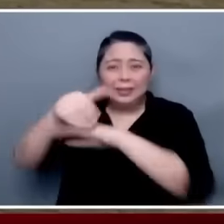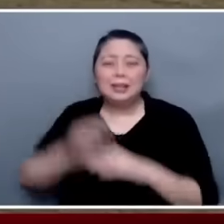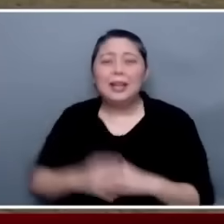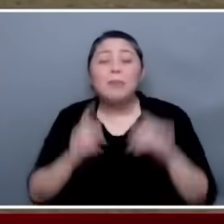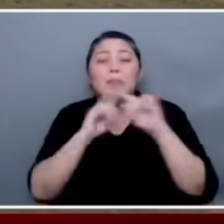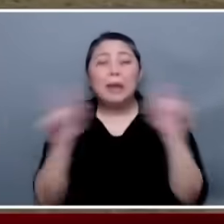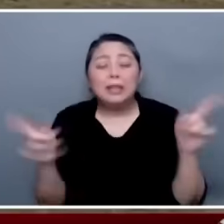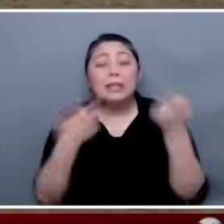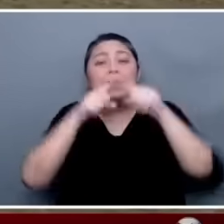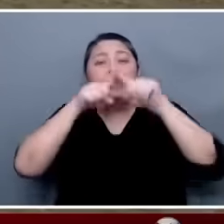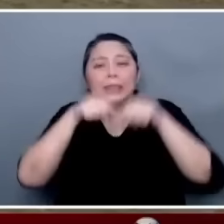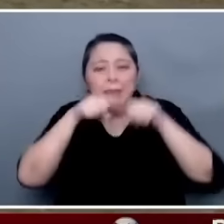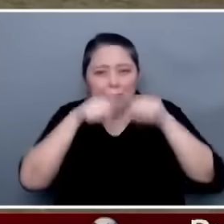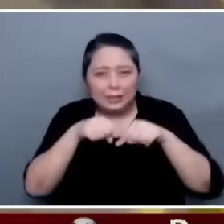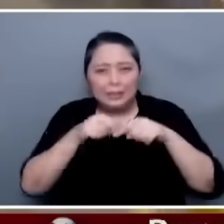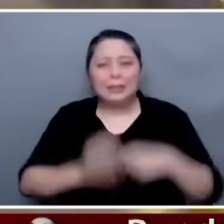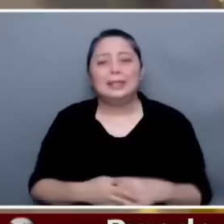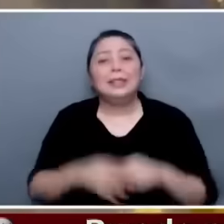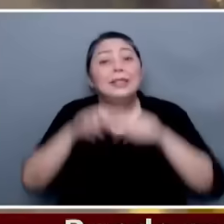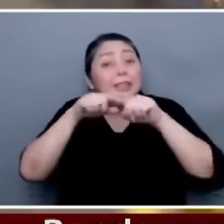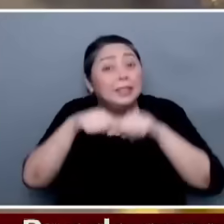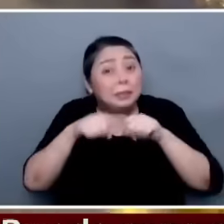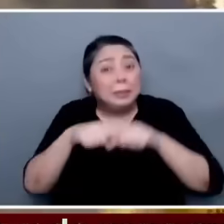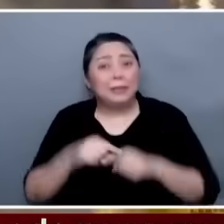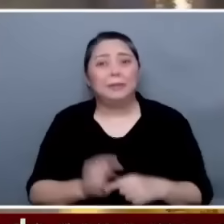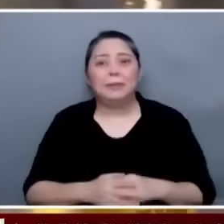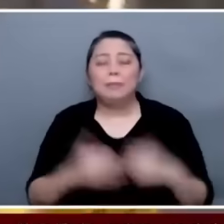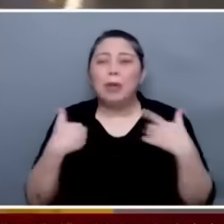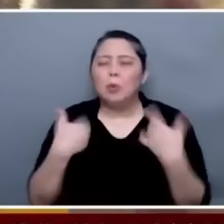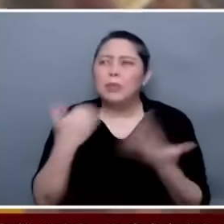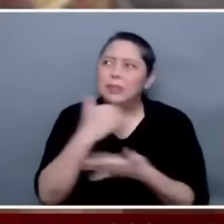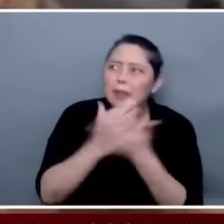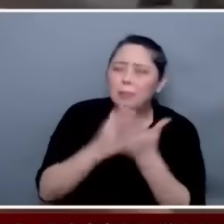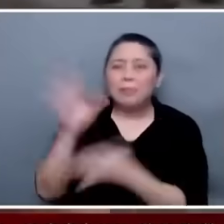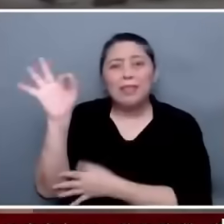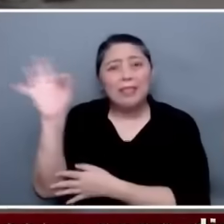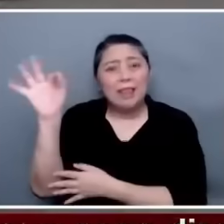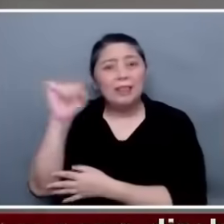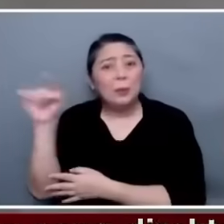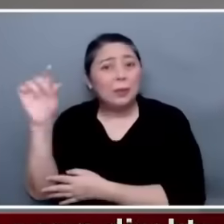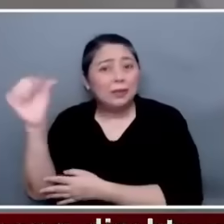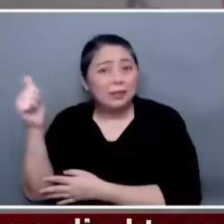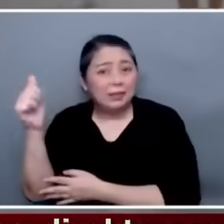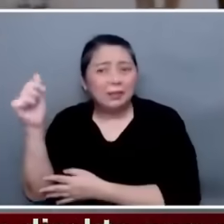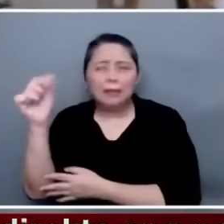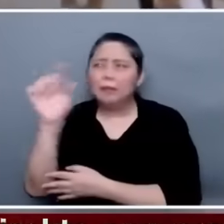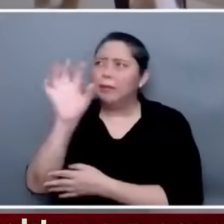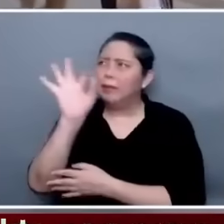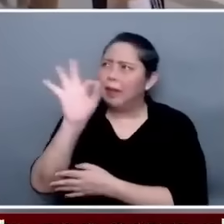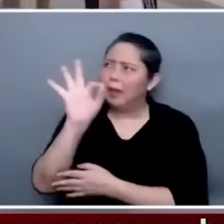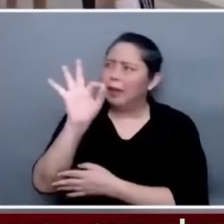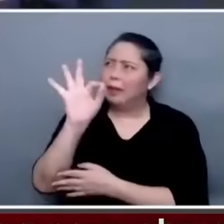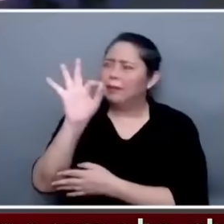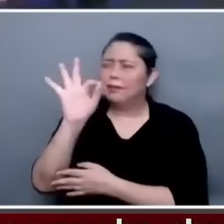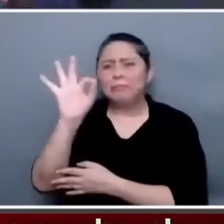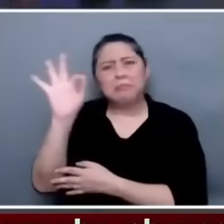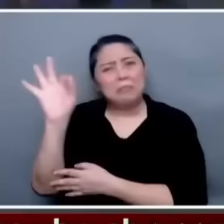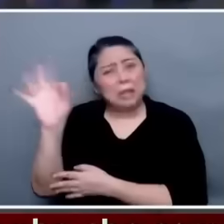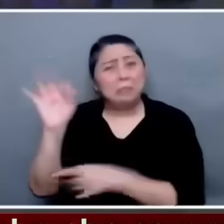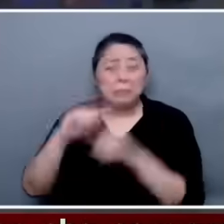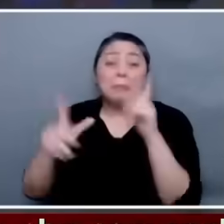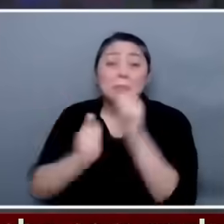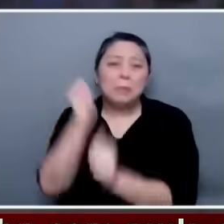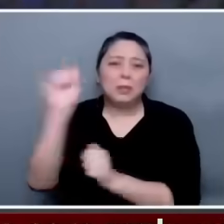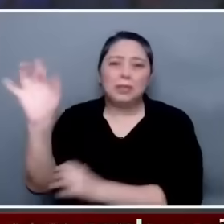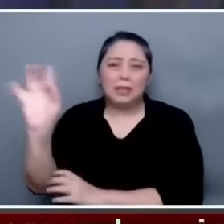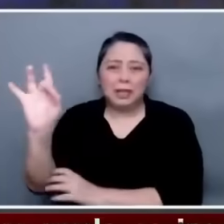Dun sa dalawang major mall operators, meron 10 to 9, meron 10 to 8. Pero majority is 10 to 8 ngayon. I-adjust nga nila, Karen, yung